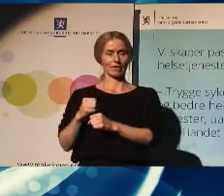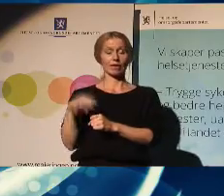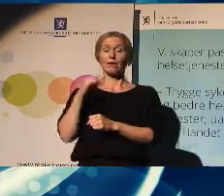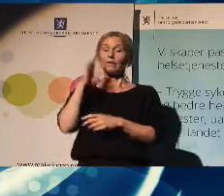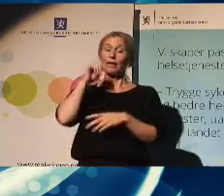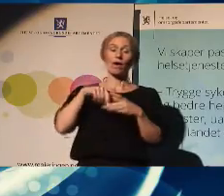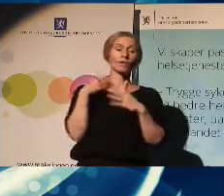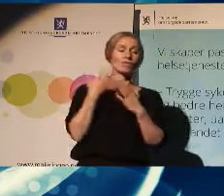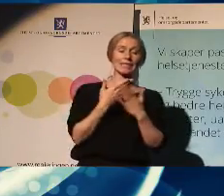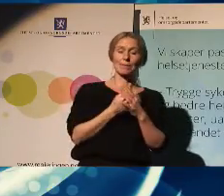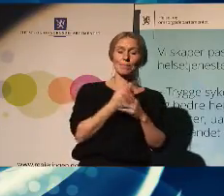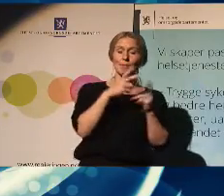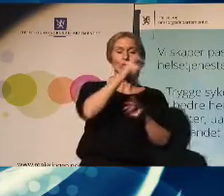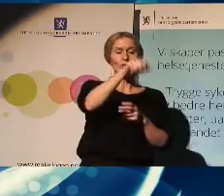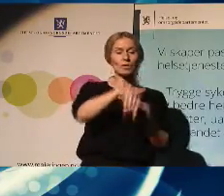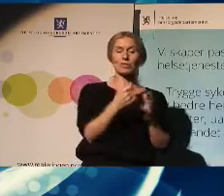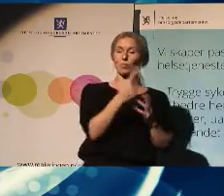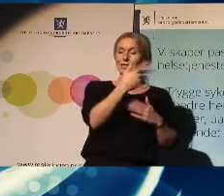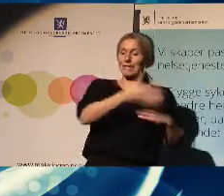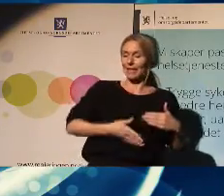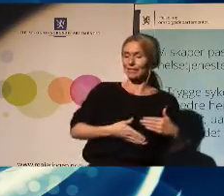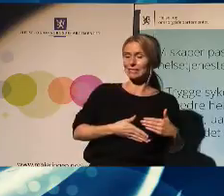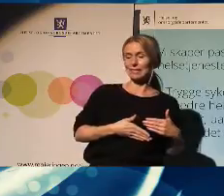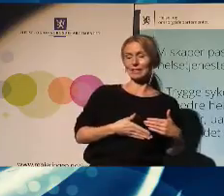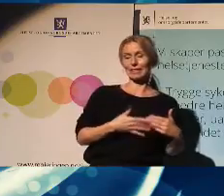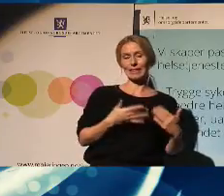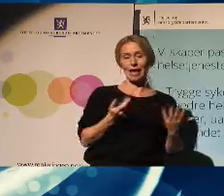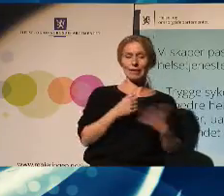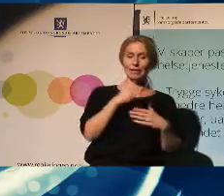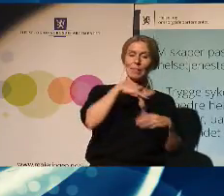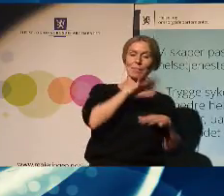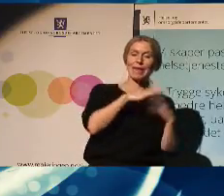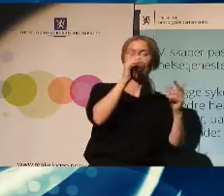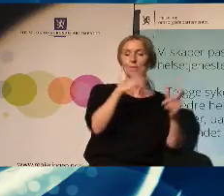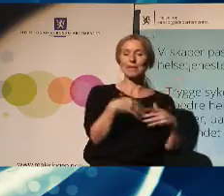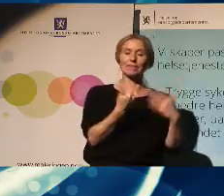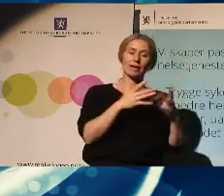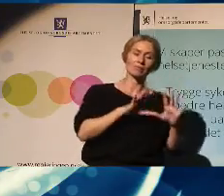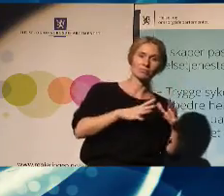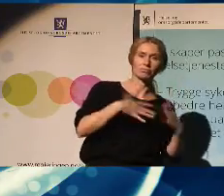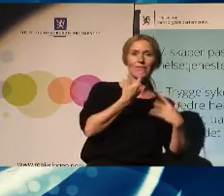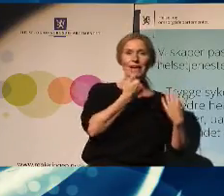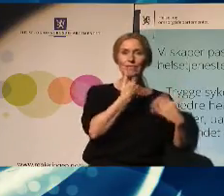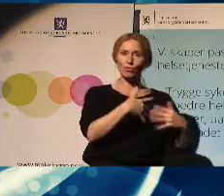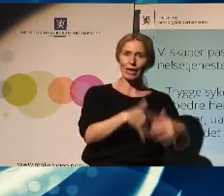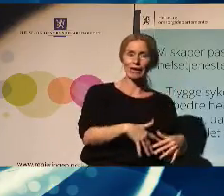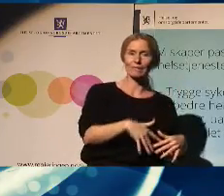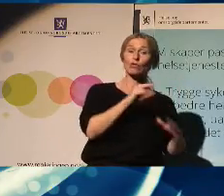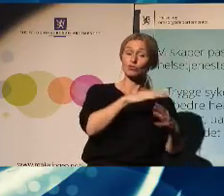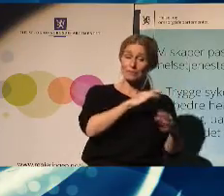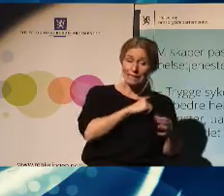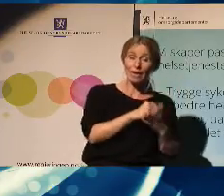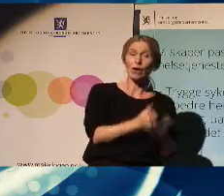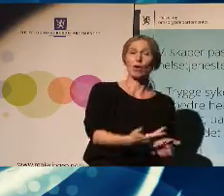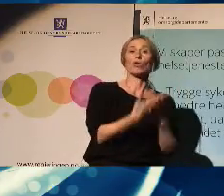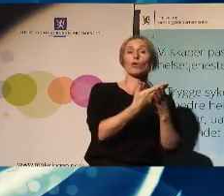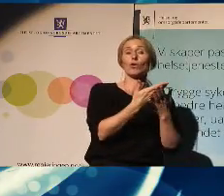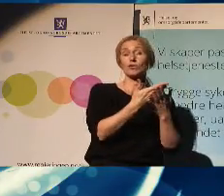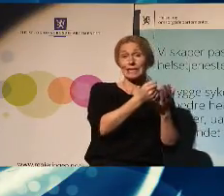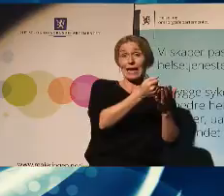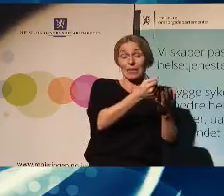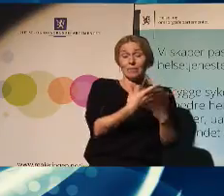være brukere som på den ene siden er mer eller mindre velfungerende, og som ønsker hjelp til å redusere et